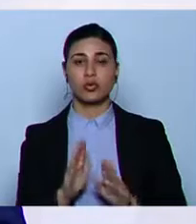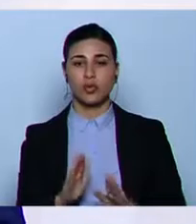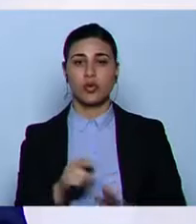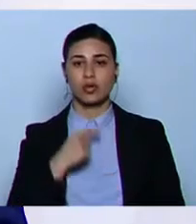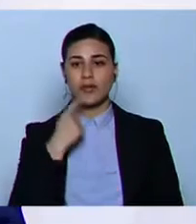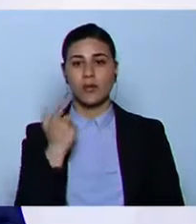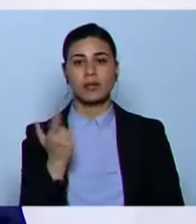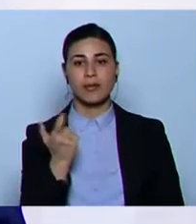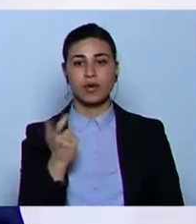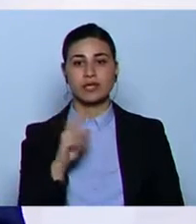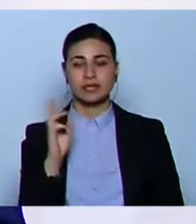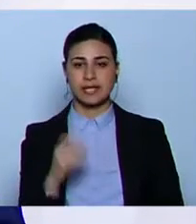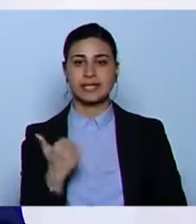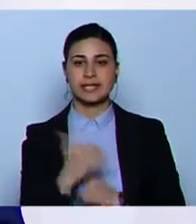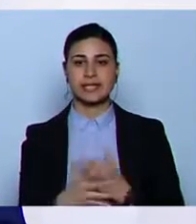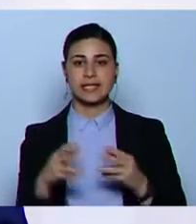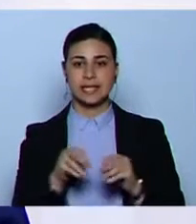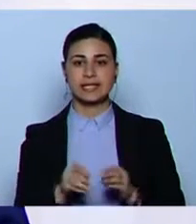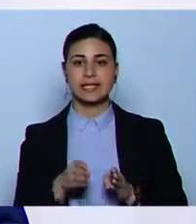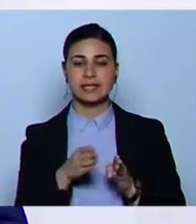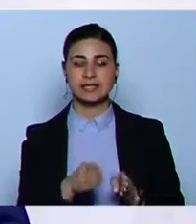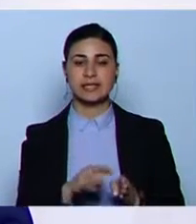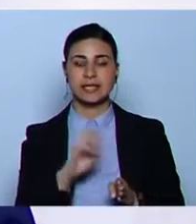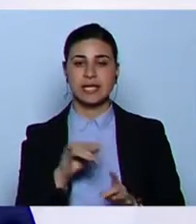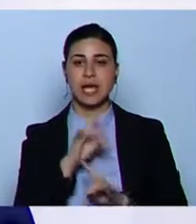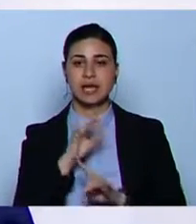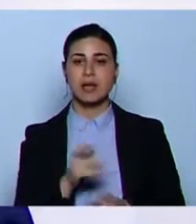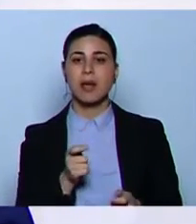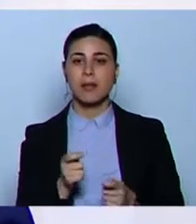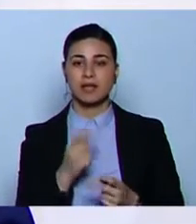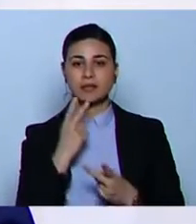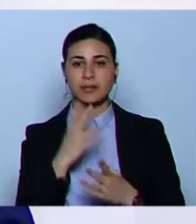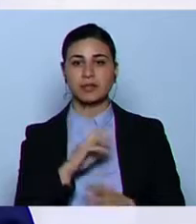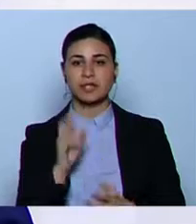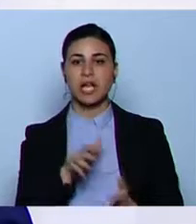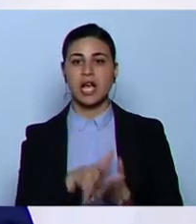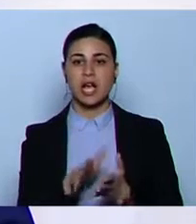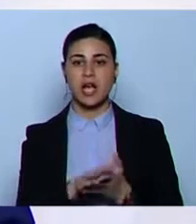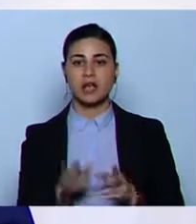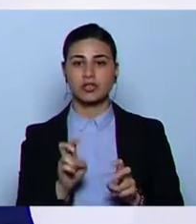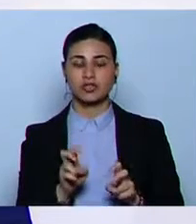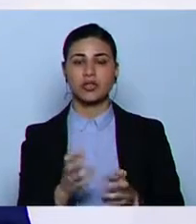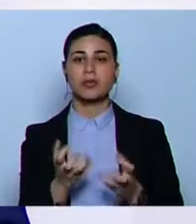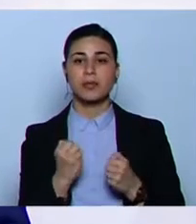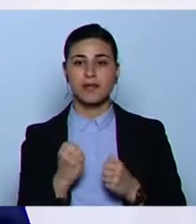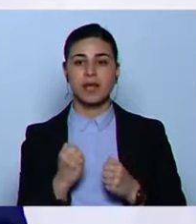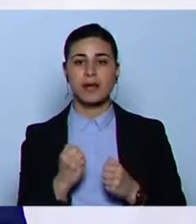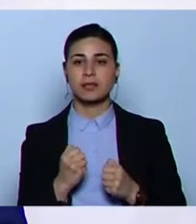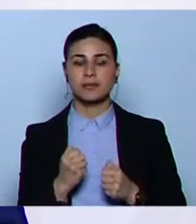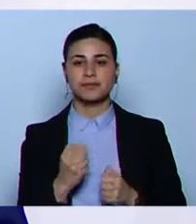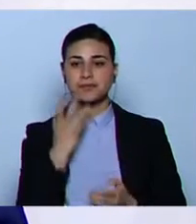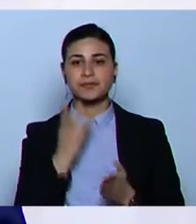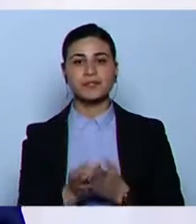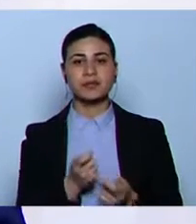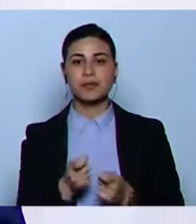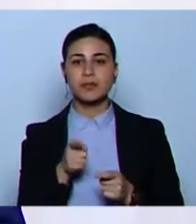წავალ დემოკრატიზაციისა და დეცენტრალიზაციის გზით და არ იქნება მართვის ეფექტიანობა და ხარჯთა ეფექტურობა, მივიღებთ არარა